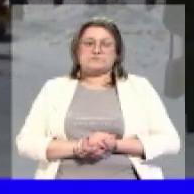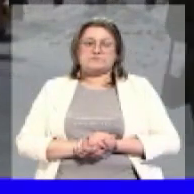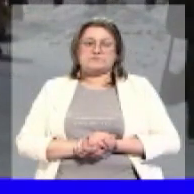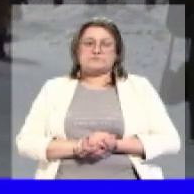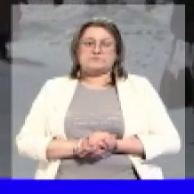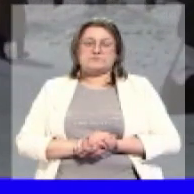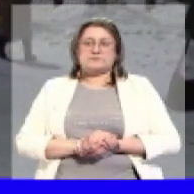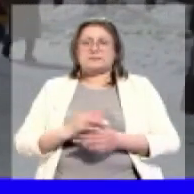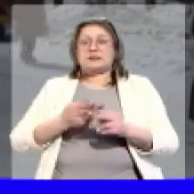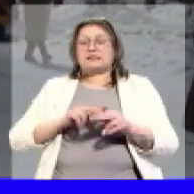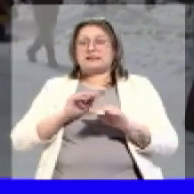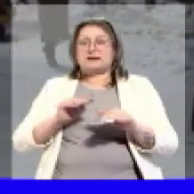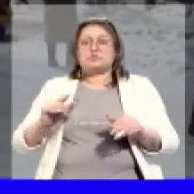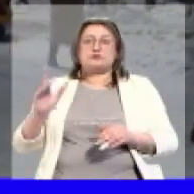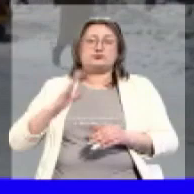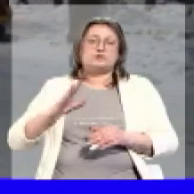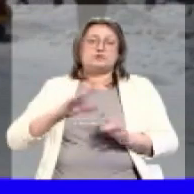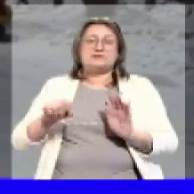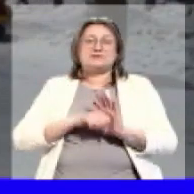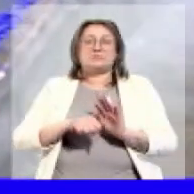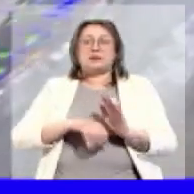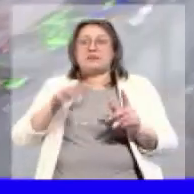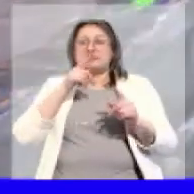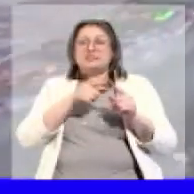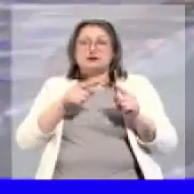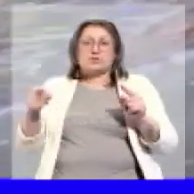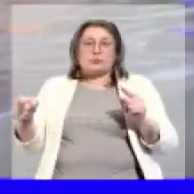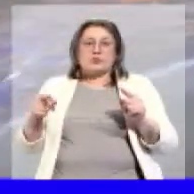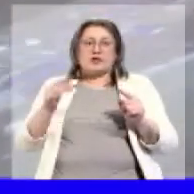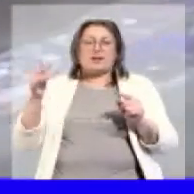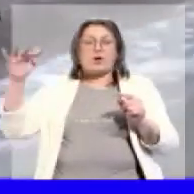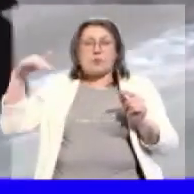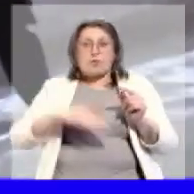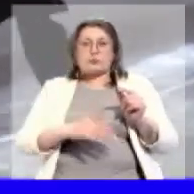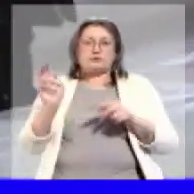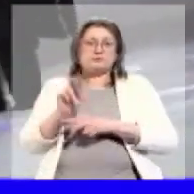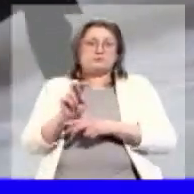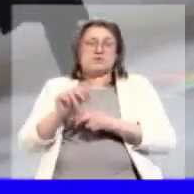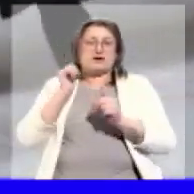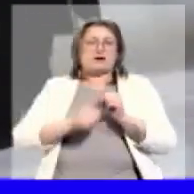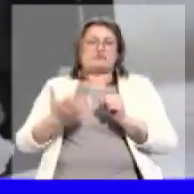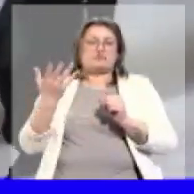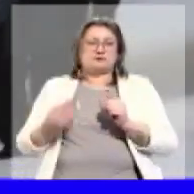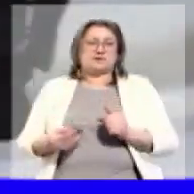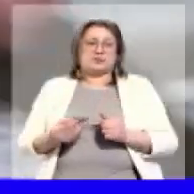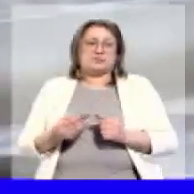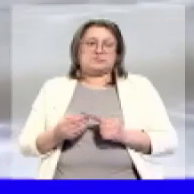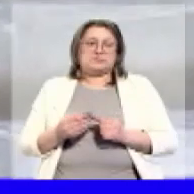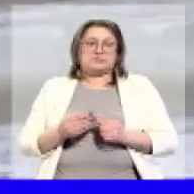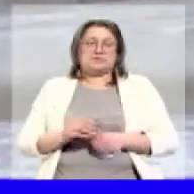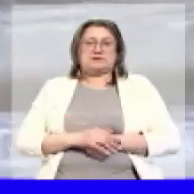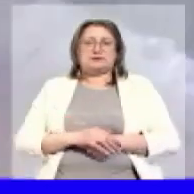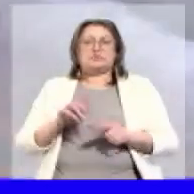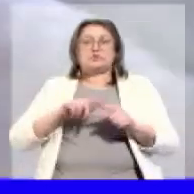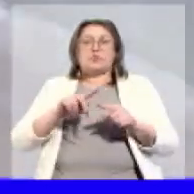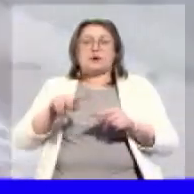Мына балақайлар қыс мезгілін жылда асыға күтеді. Орталықтағы сырғанаққа күн сайын келеді. Көп ұзамай көктем туады, мұз еріп